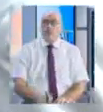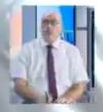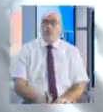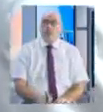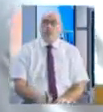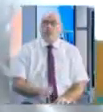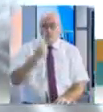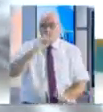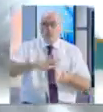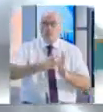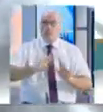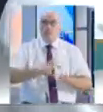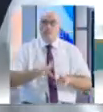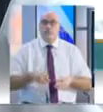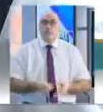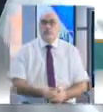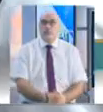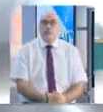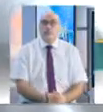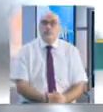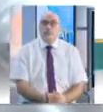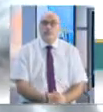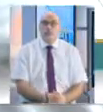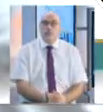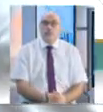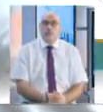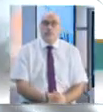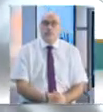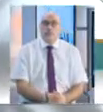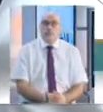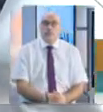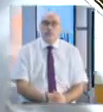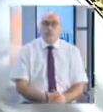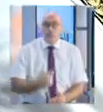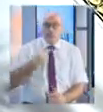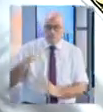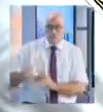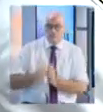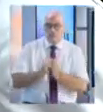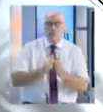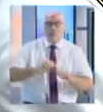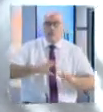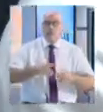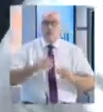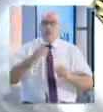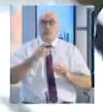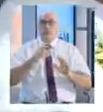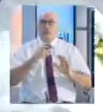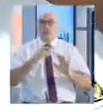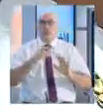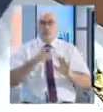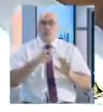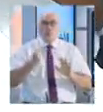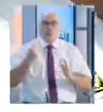للعائلات، ويعني كل سوف نكون بجانب كل العائلات التي عرفت خسائر